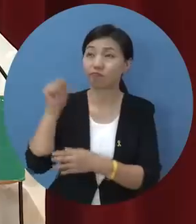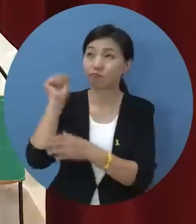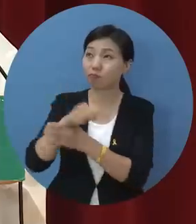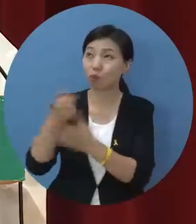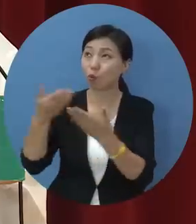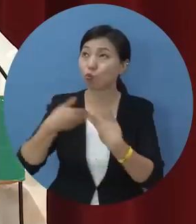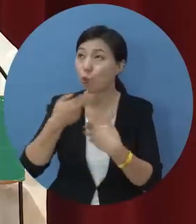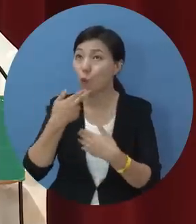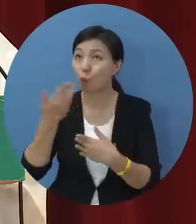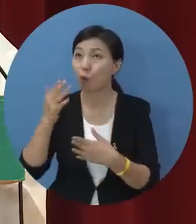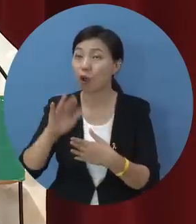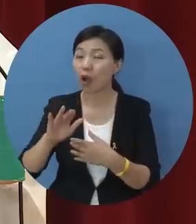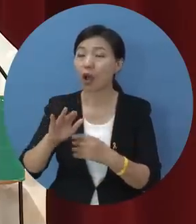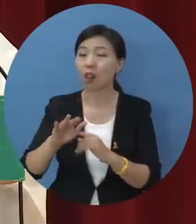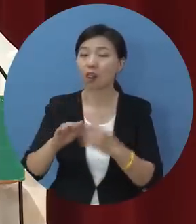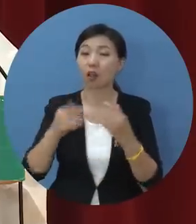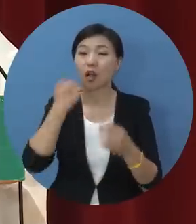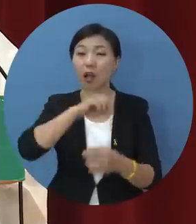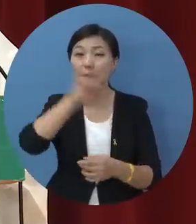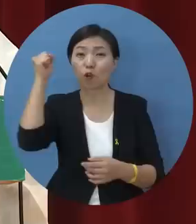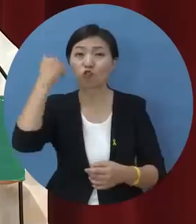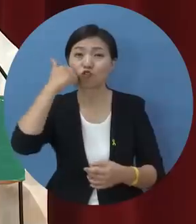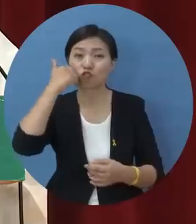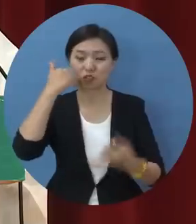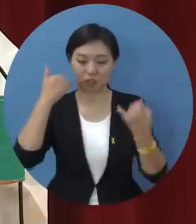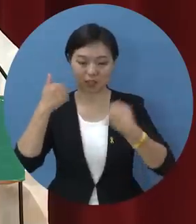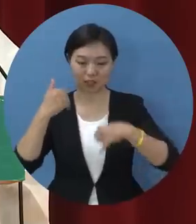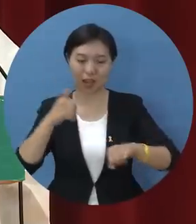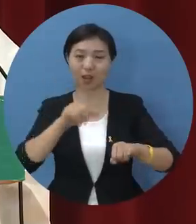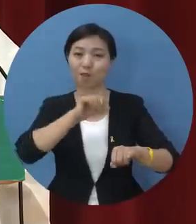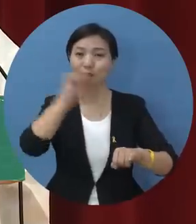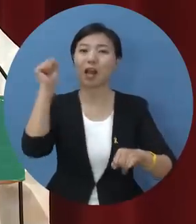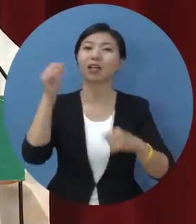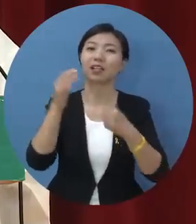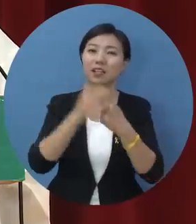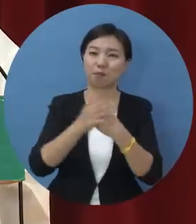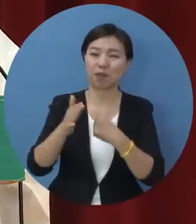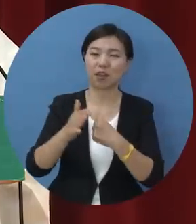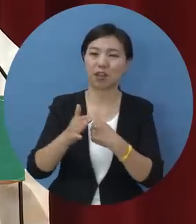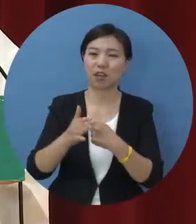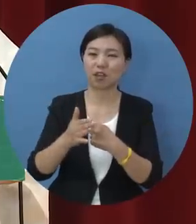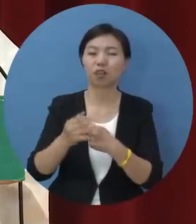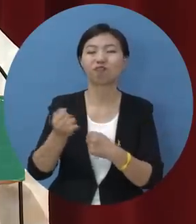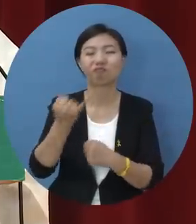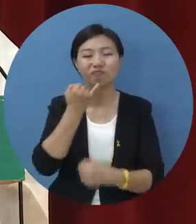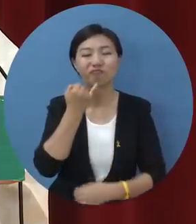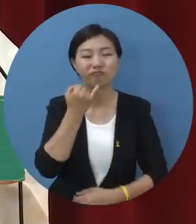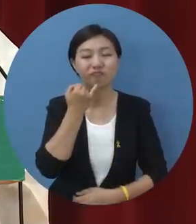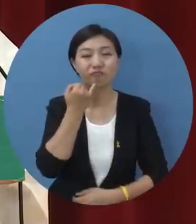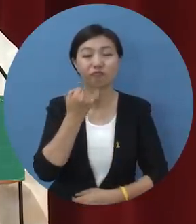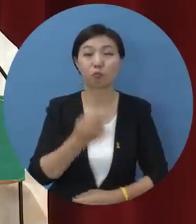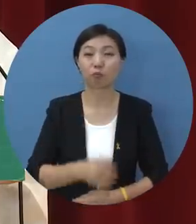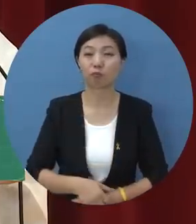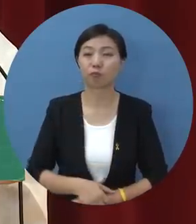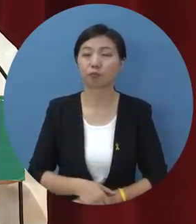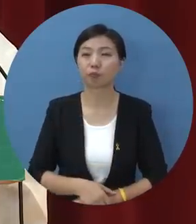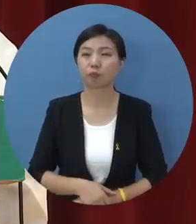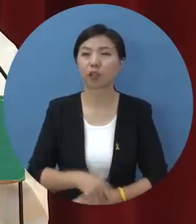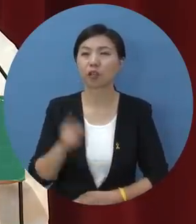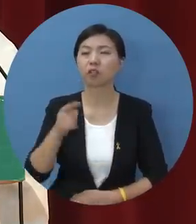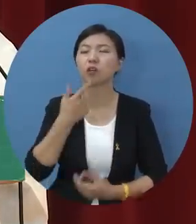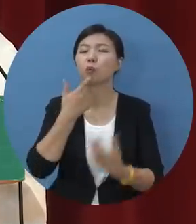들어줬지만은 그래도 누가 당 합격했다. 우리 딸이 합격했으니 부수입으로 그 정도면